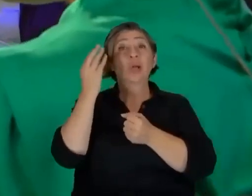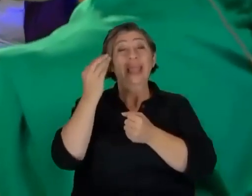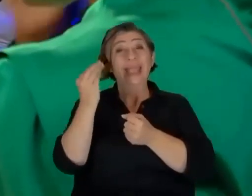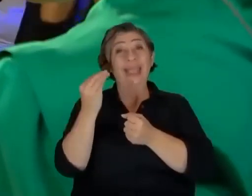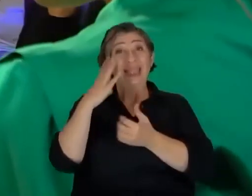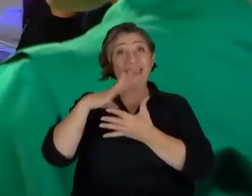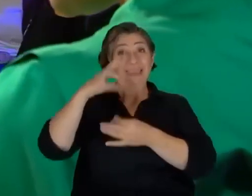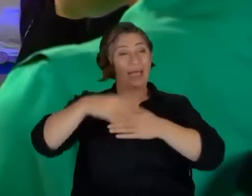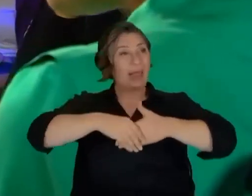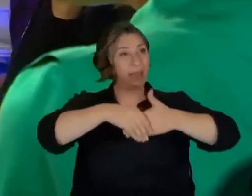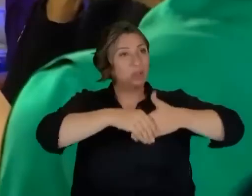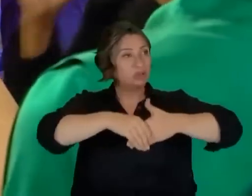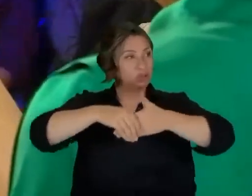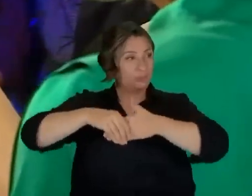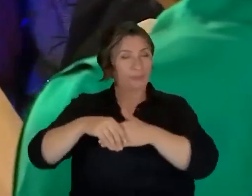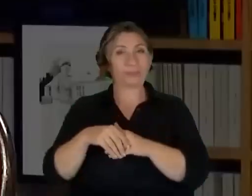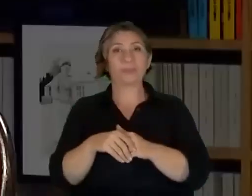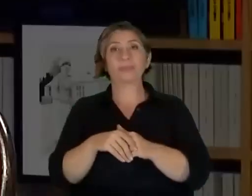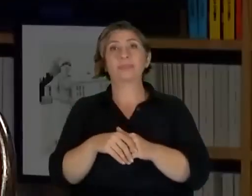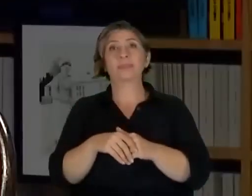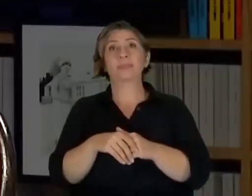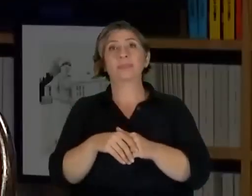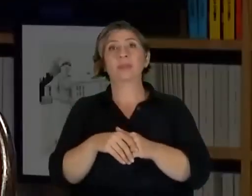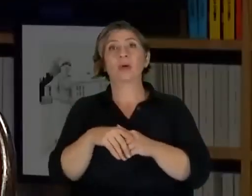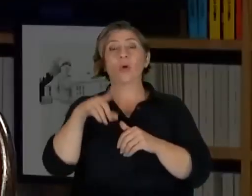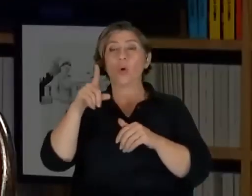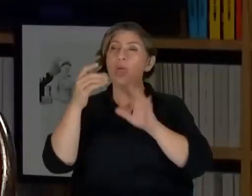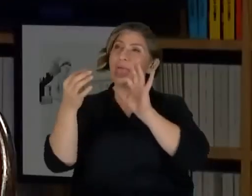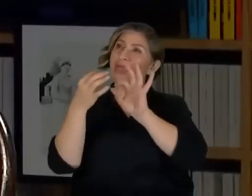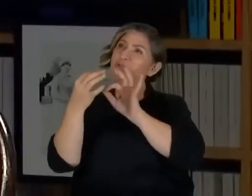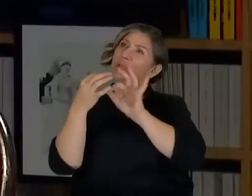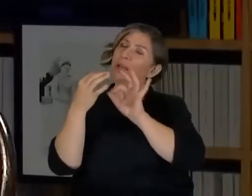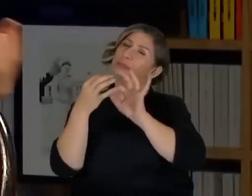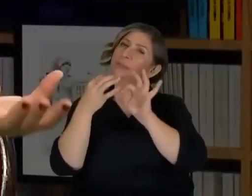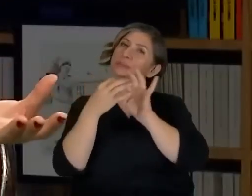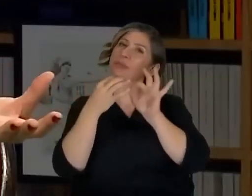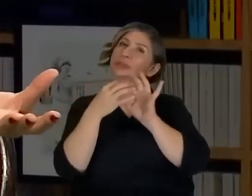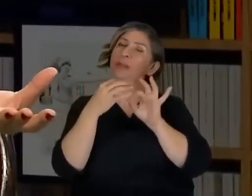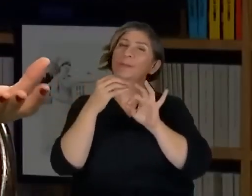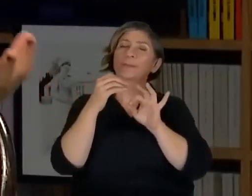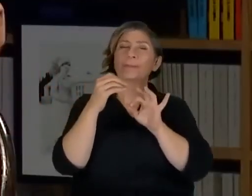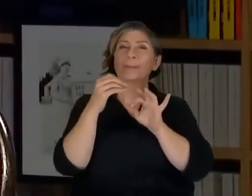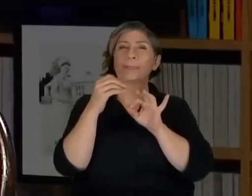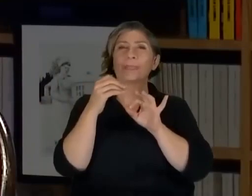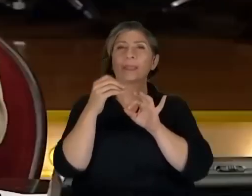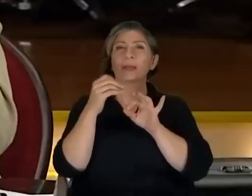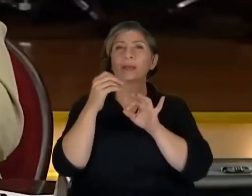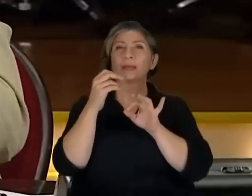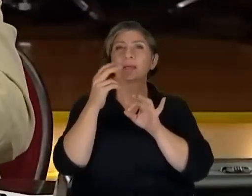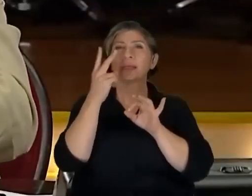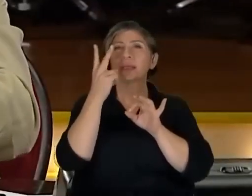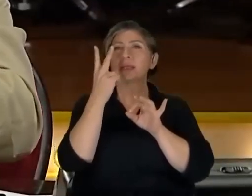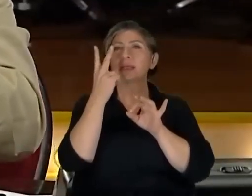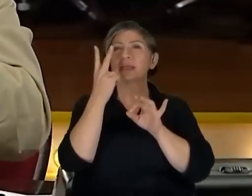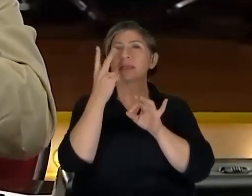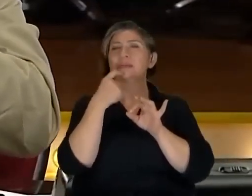iyi insanlarla tanıştım ve o ilişkilerde Bir ara bir 2-3